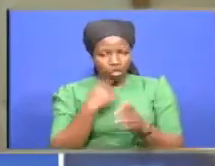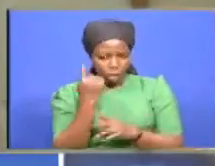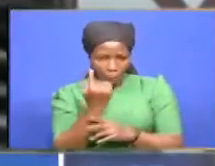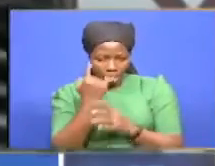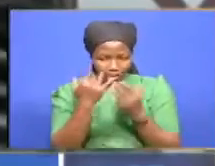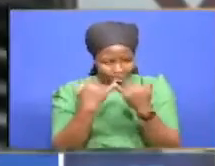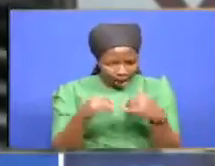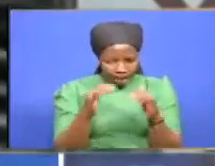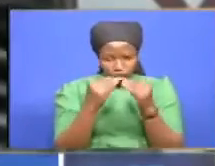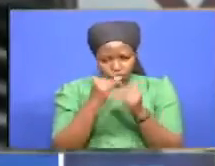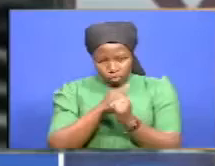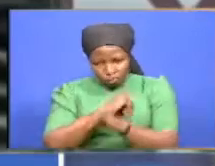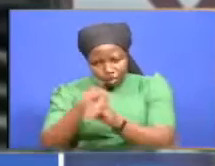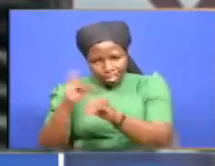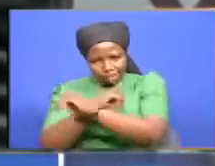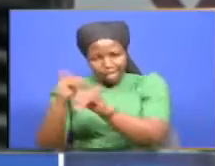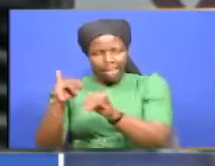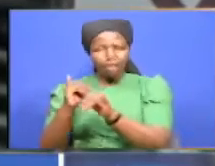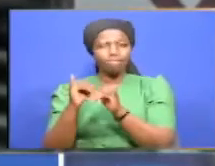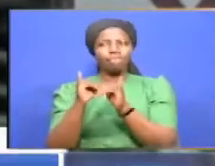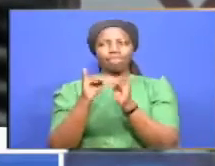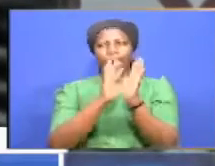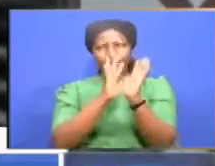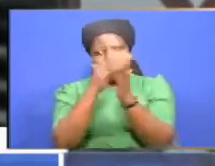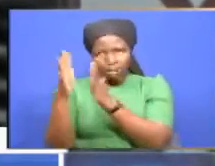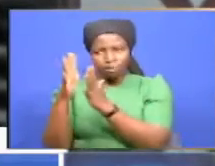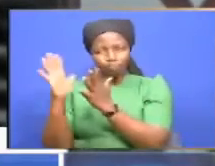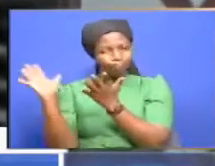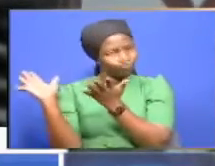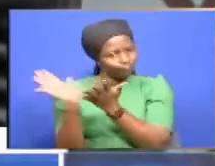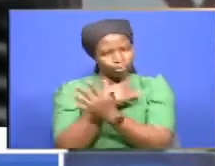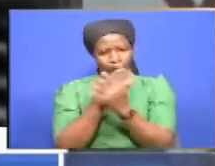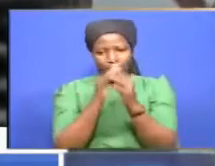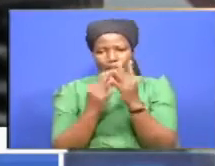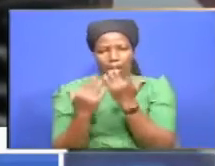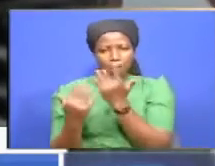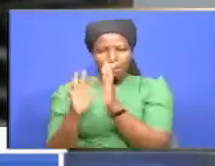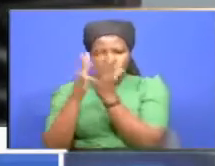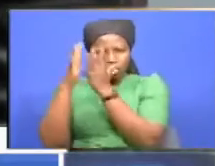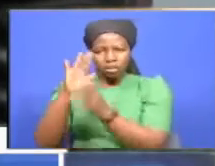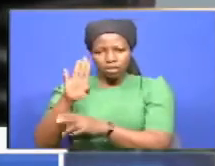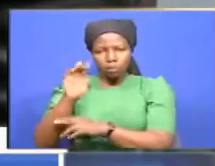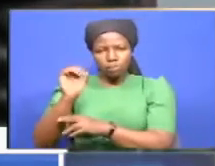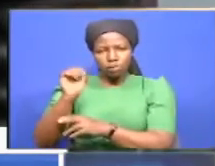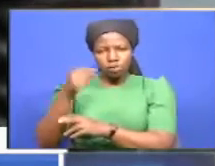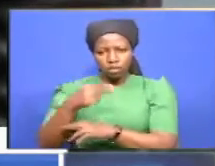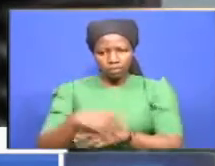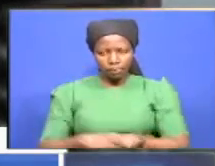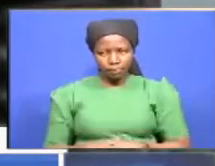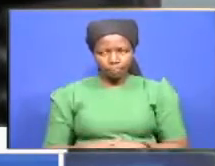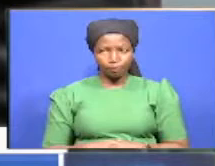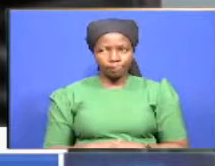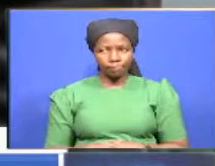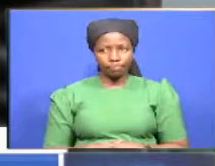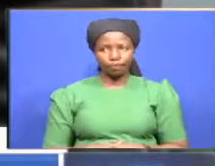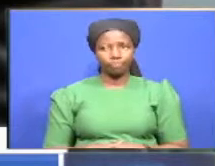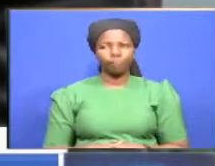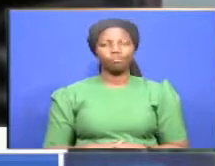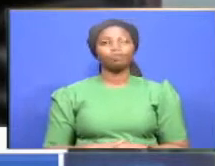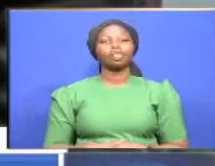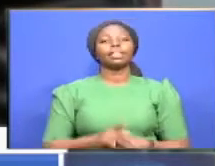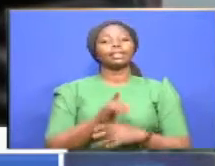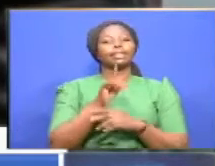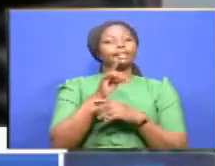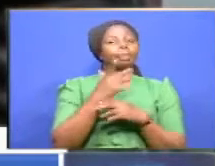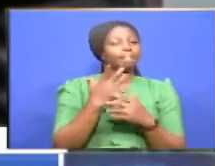vichaka. The service is by no means clearing indigenous forest as implied, but it